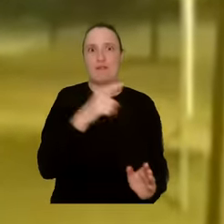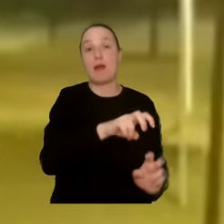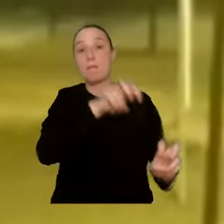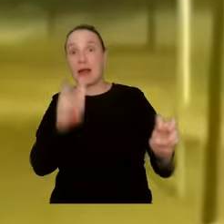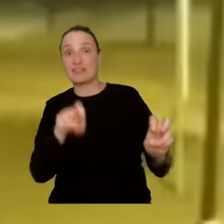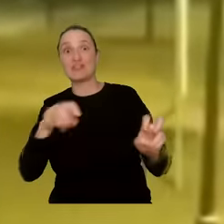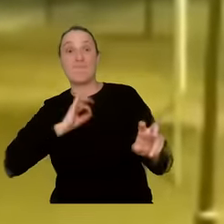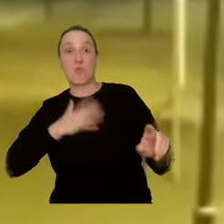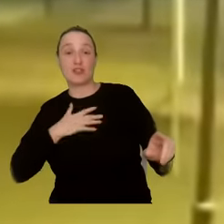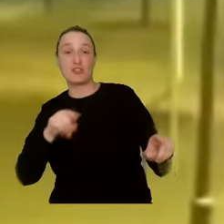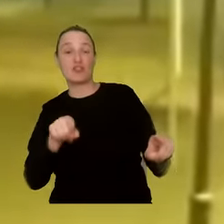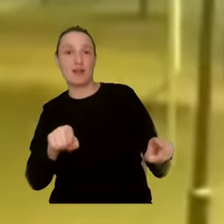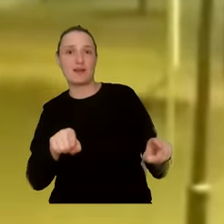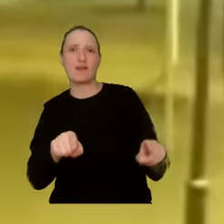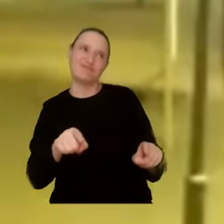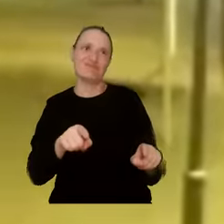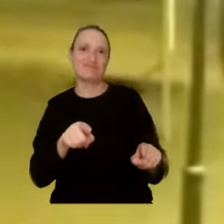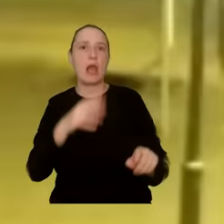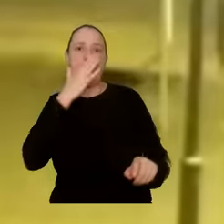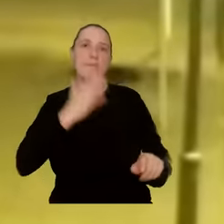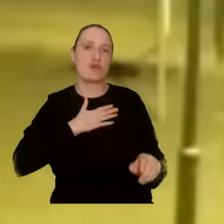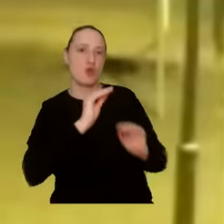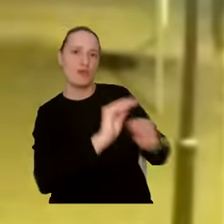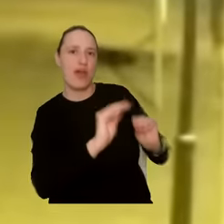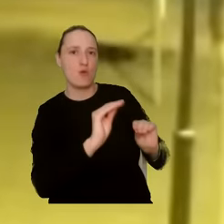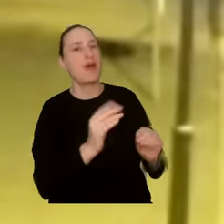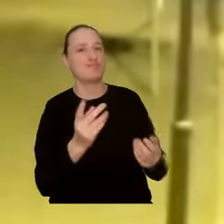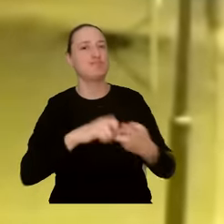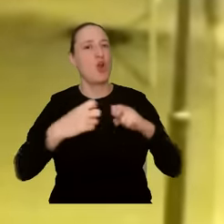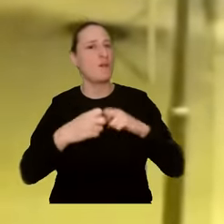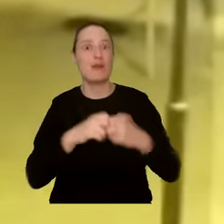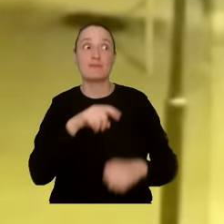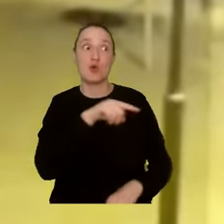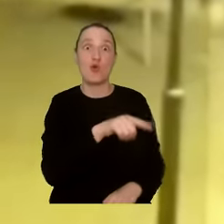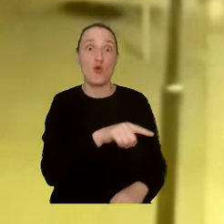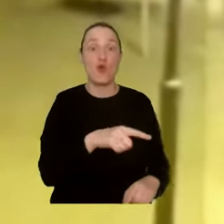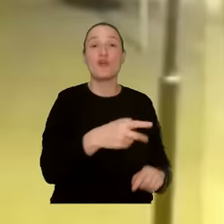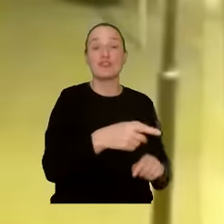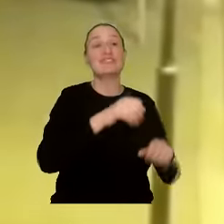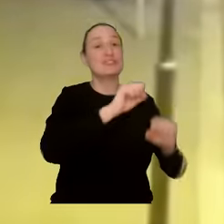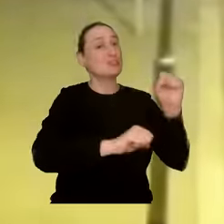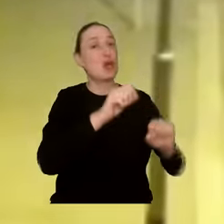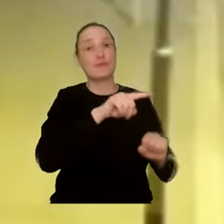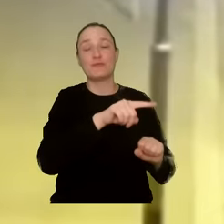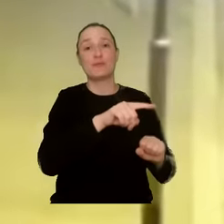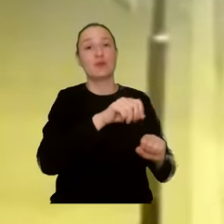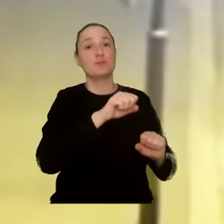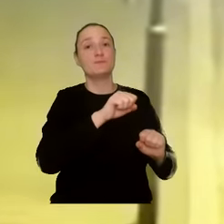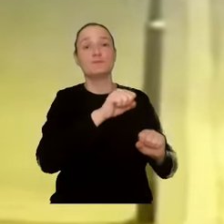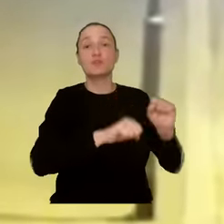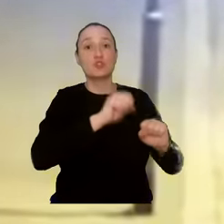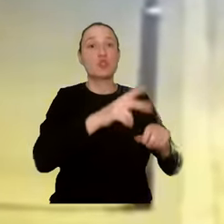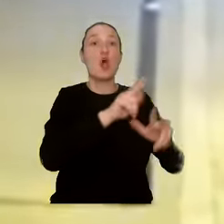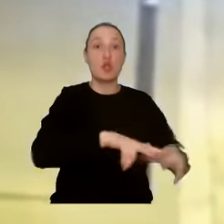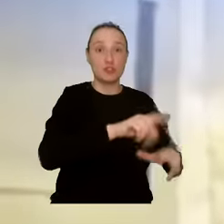właścicielka samochodu. Amatorska nauka jazdy przyniosła kłopoty obojgu. Nieletnim zajmie się sąd rodzinny, a kobieta musi zapłacić 300-złotowy